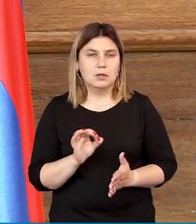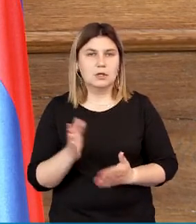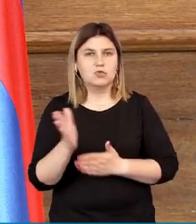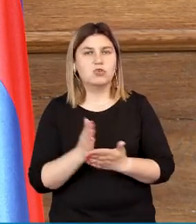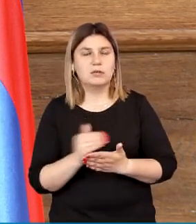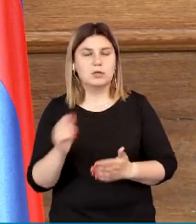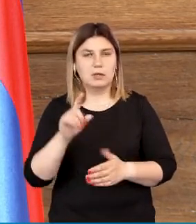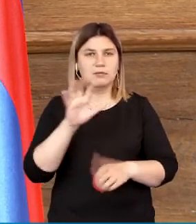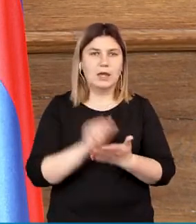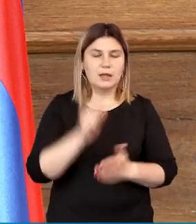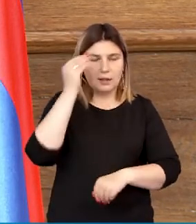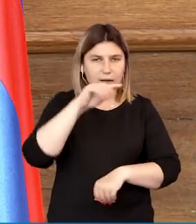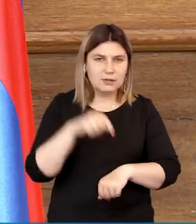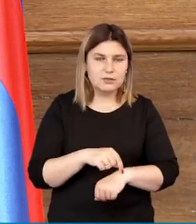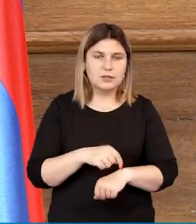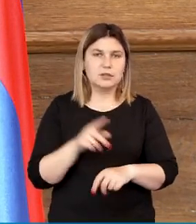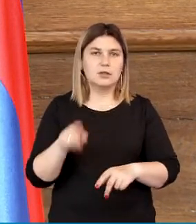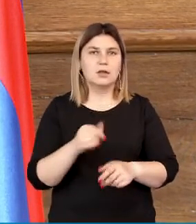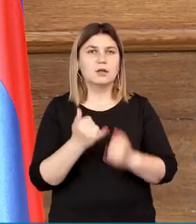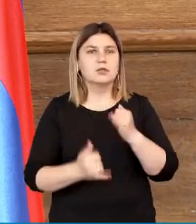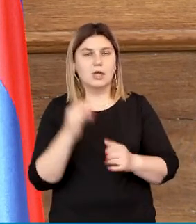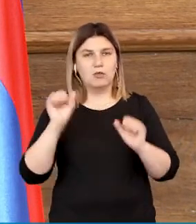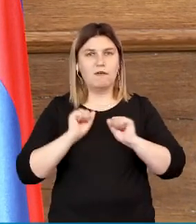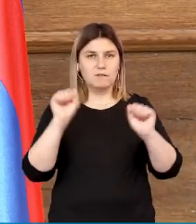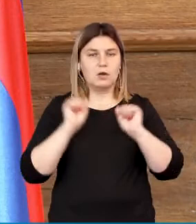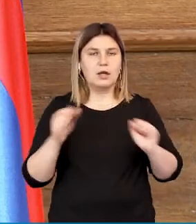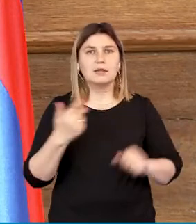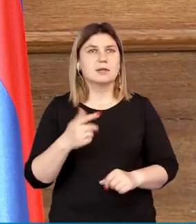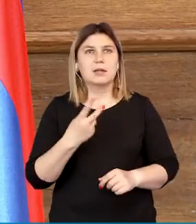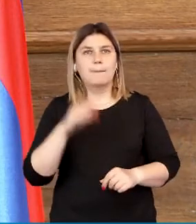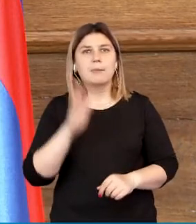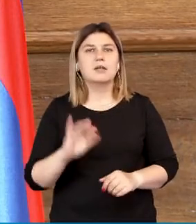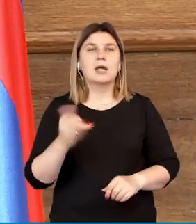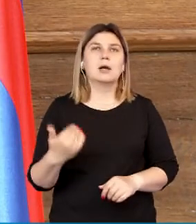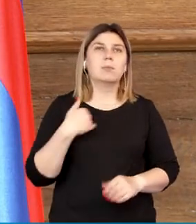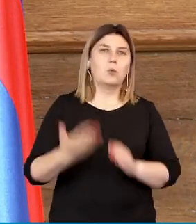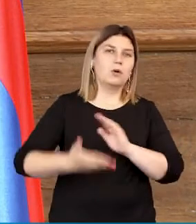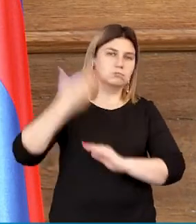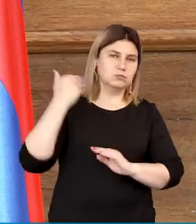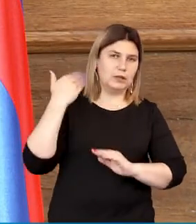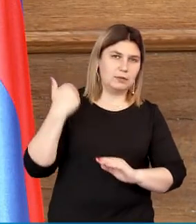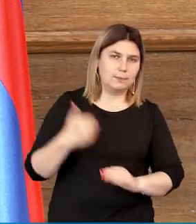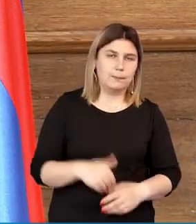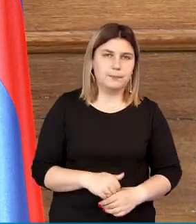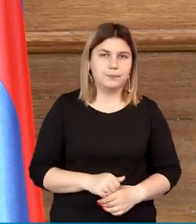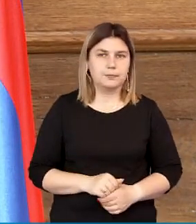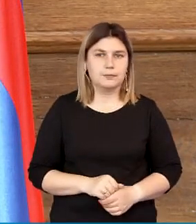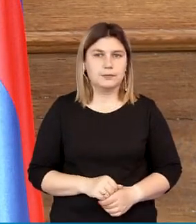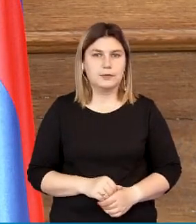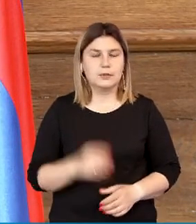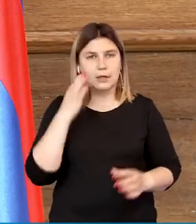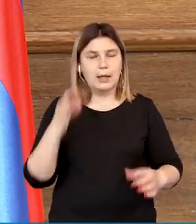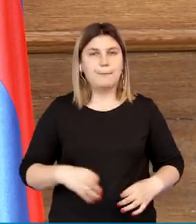zajęć lekcyjnych, czy takiego zakresu zajęć lekcyjnych, jeżeli chodzi o WF, nie będzie, jak było przed czasem pandemii.